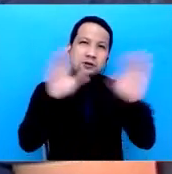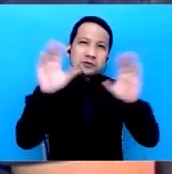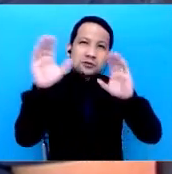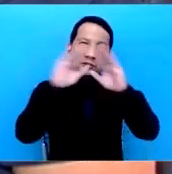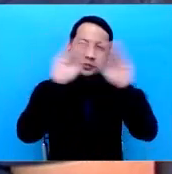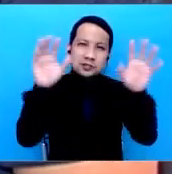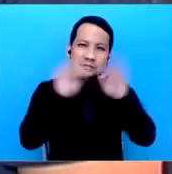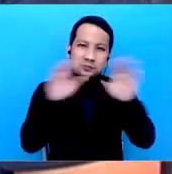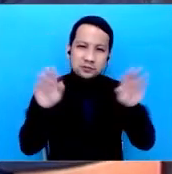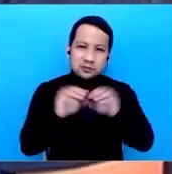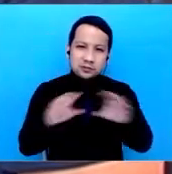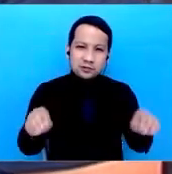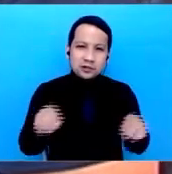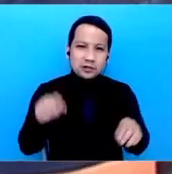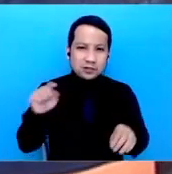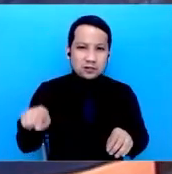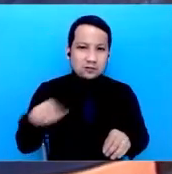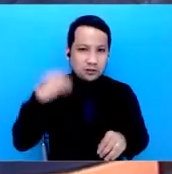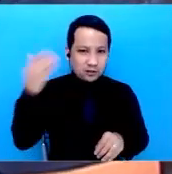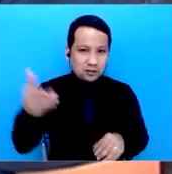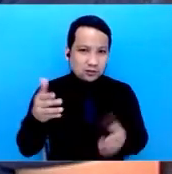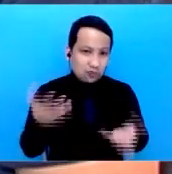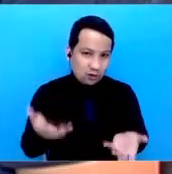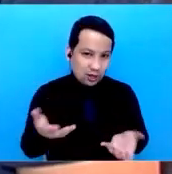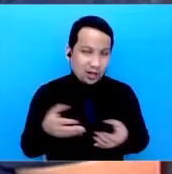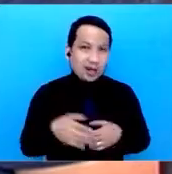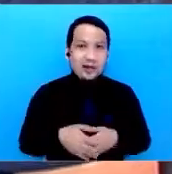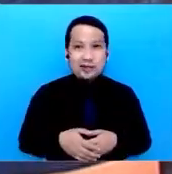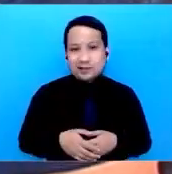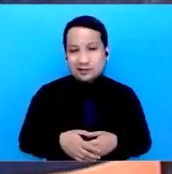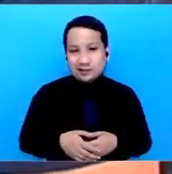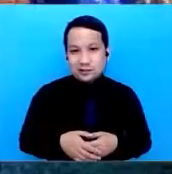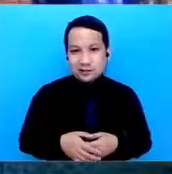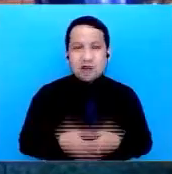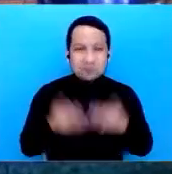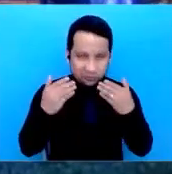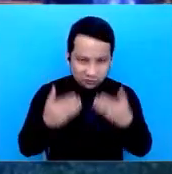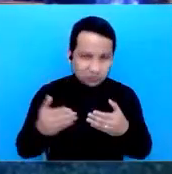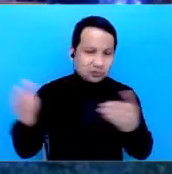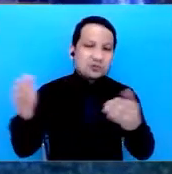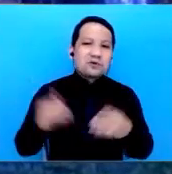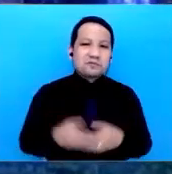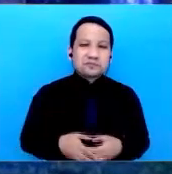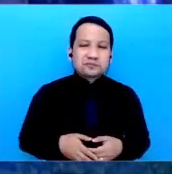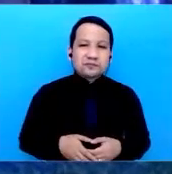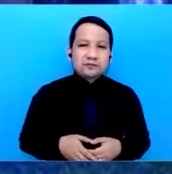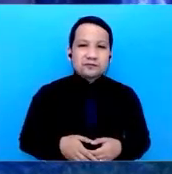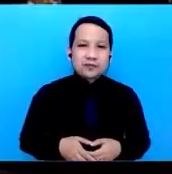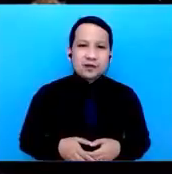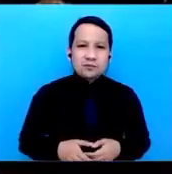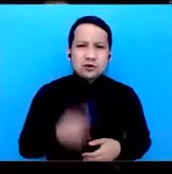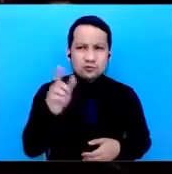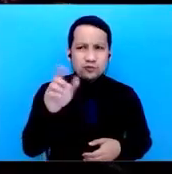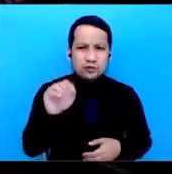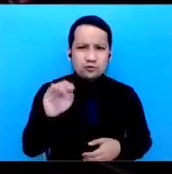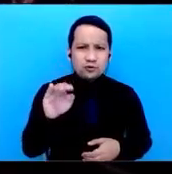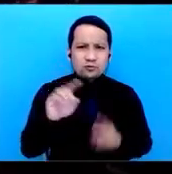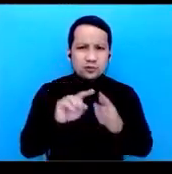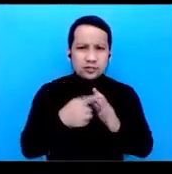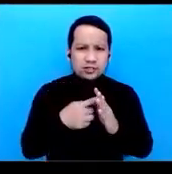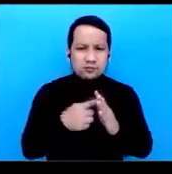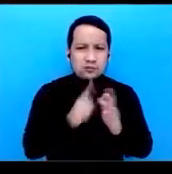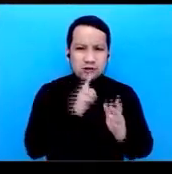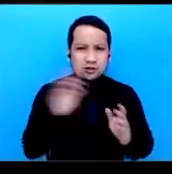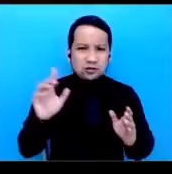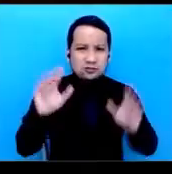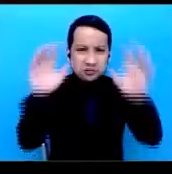pwedeng i-disappoint na next year ay wala. So, nagtuloy-tuloy. 2014 pa raw nagsimula ang kanilang panata na